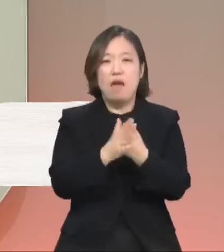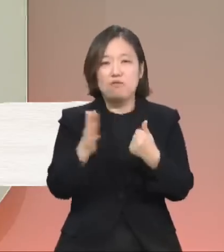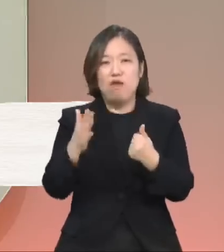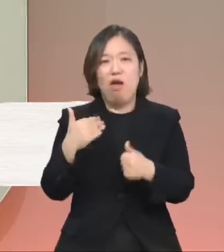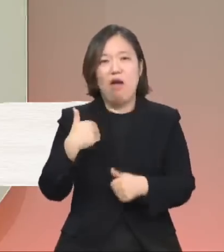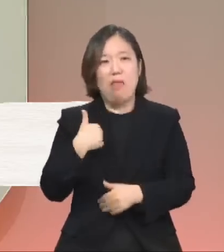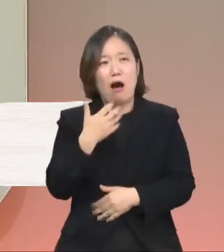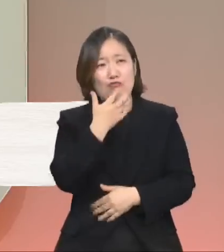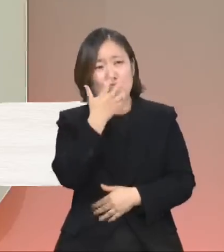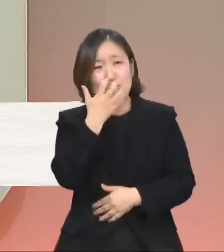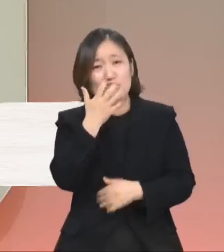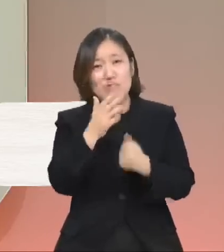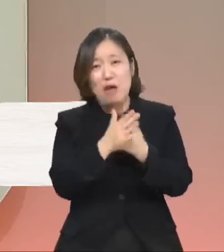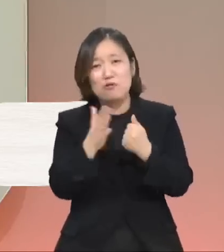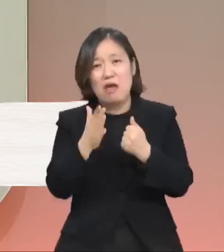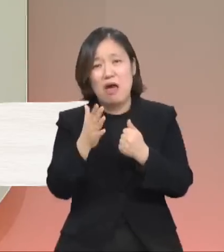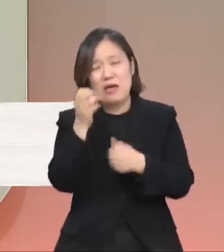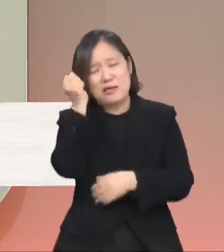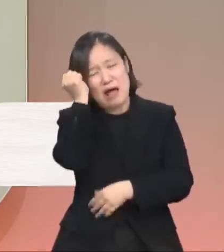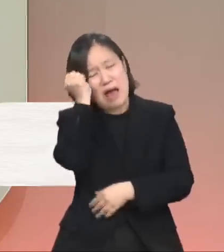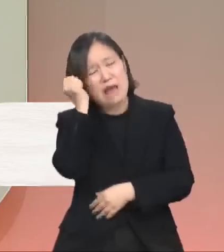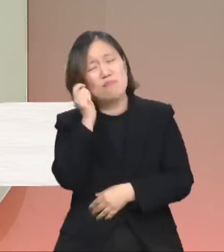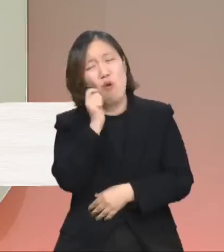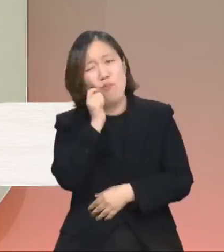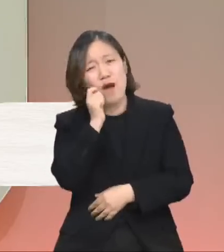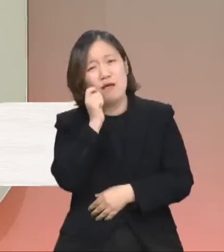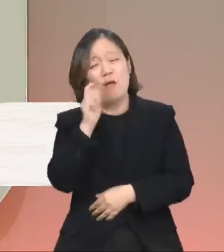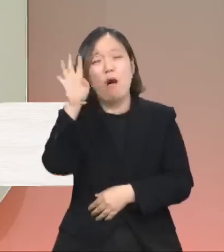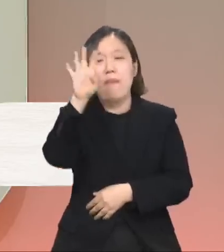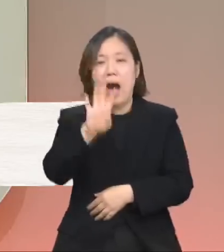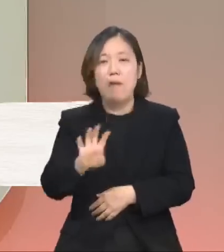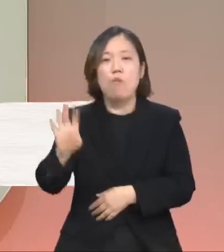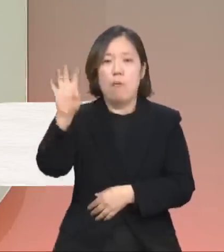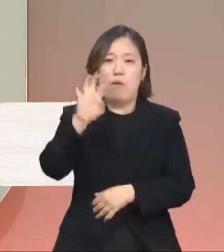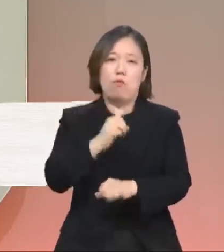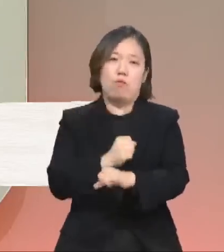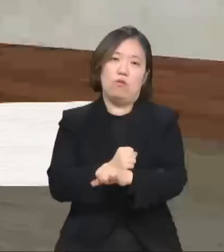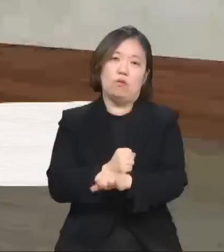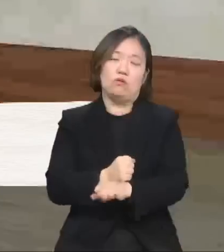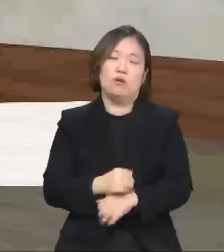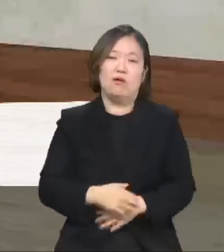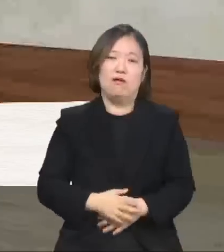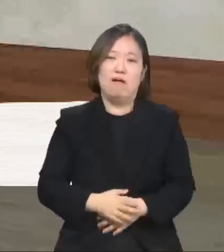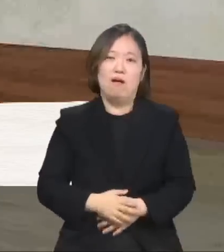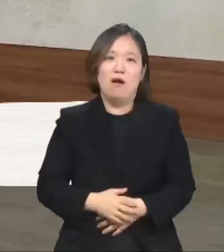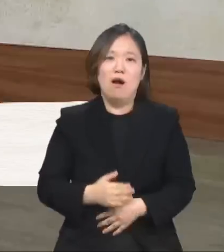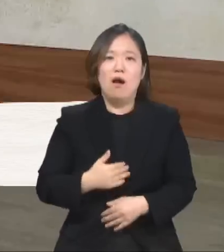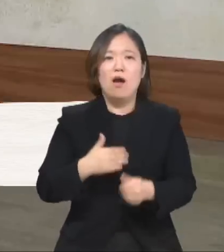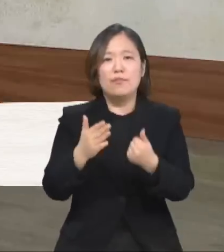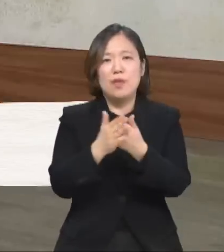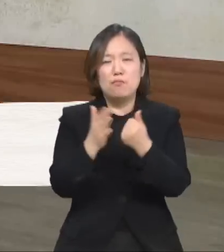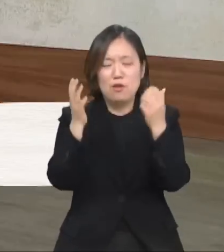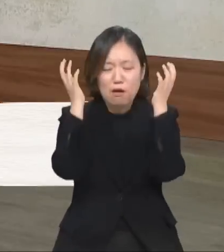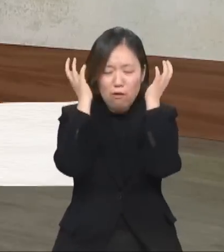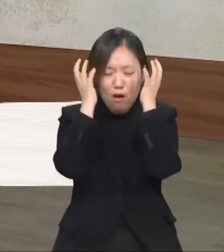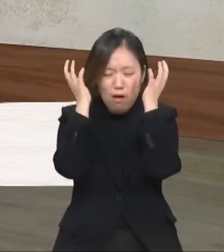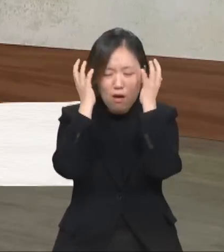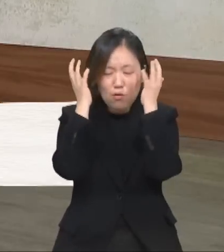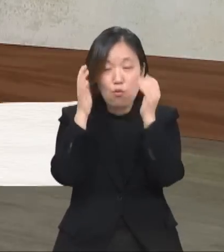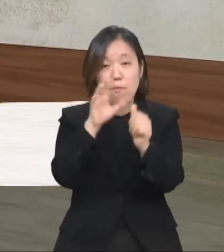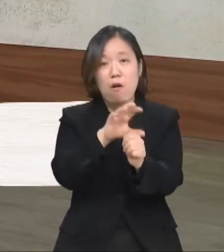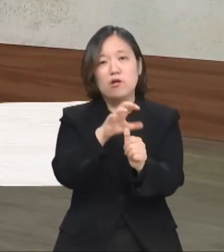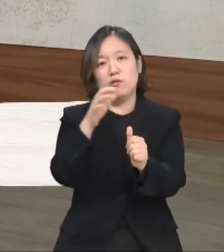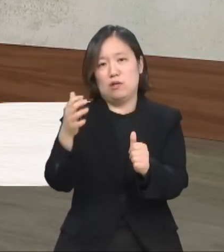밤마다 잠을 제대로 자지 못하는 일이 반복되었습니다 이런 상황에서 괴로움을 벗어나